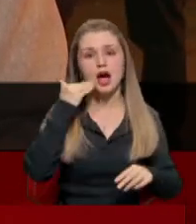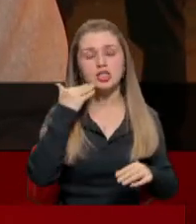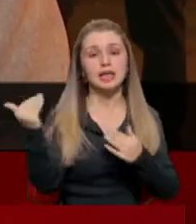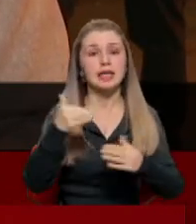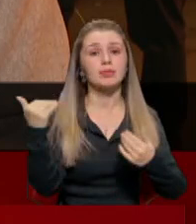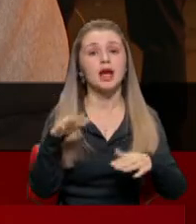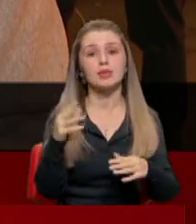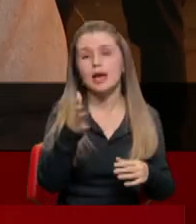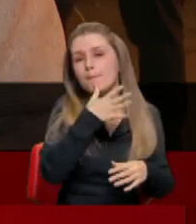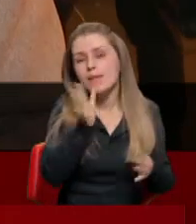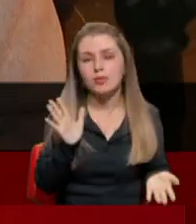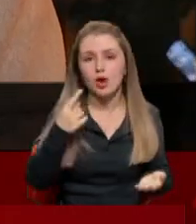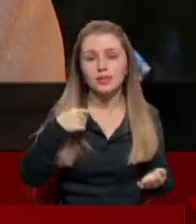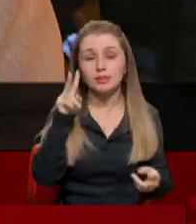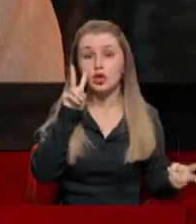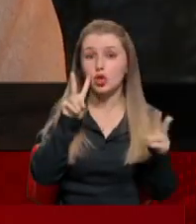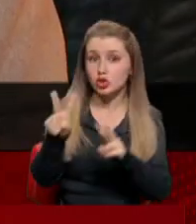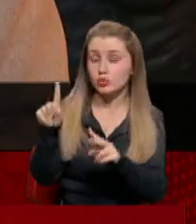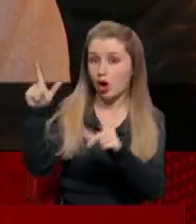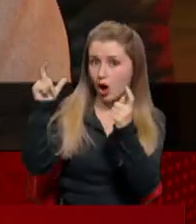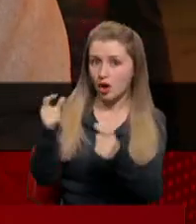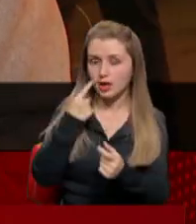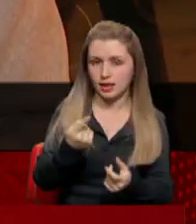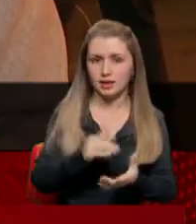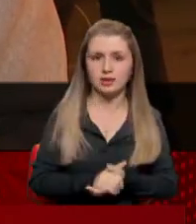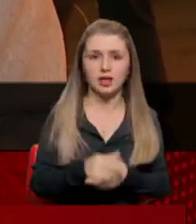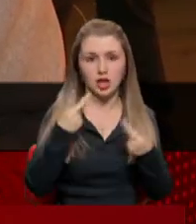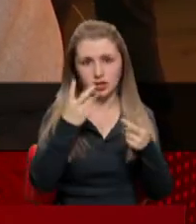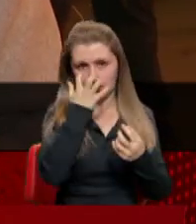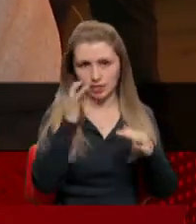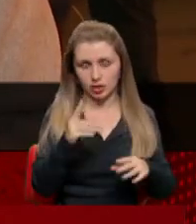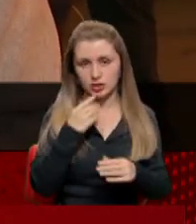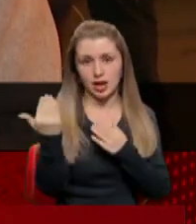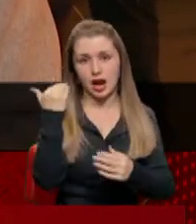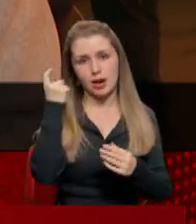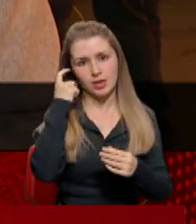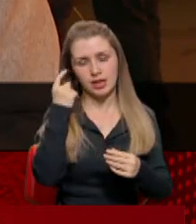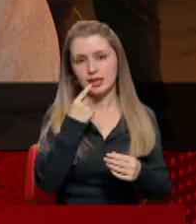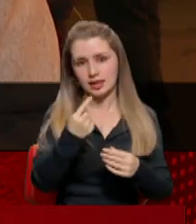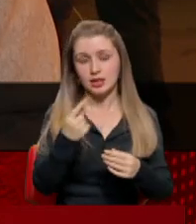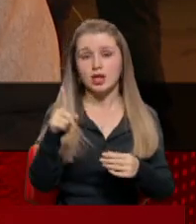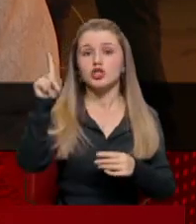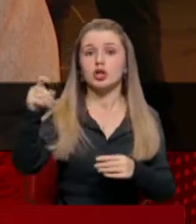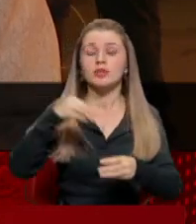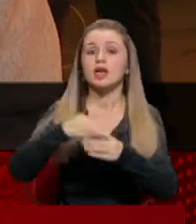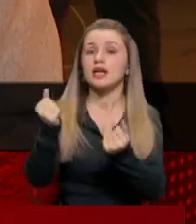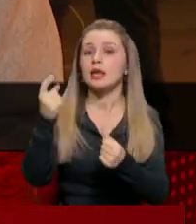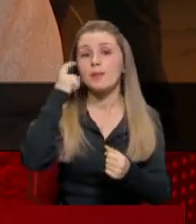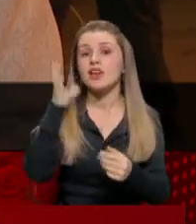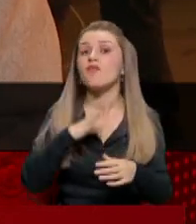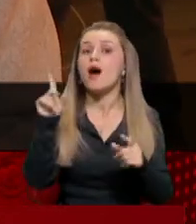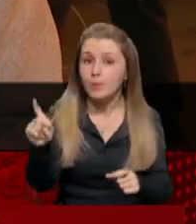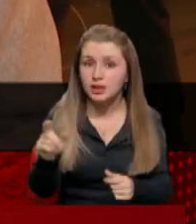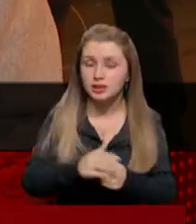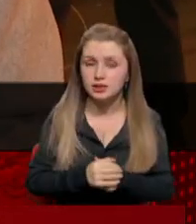gelmeyeceği hala bilinmiyor. Bizim de gözümüz kulağımız buradan gelecek açıklamalarda, kulis bilgilerinde. Sana da soralım, içeride alabildiğim bilgi var